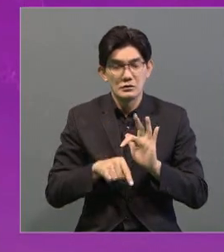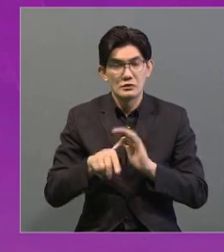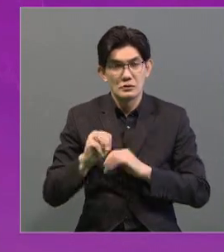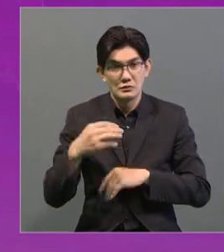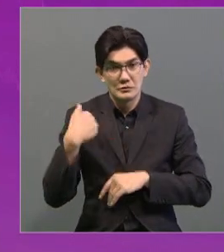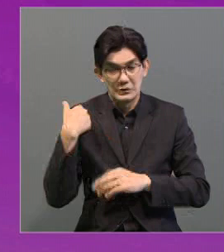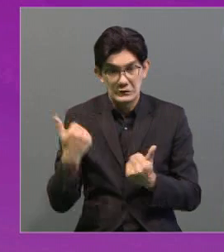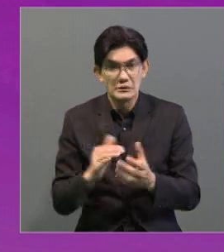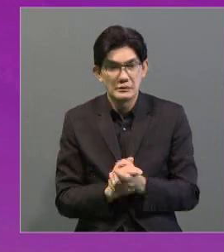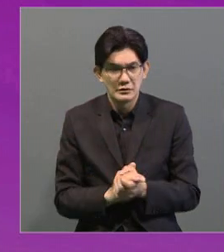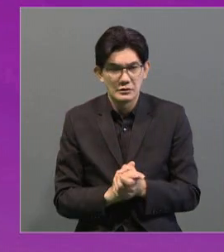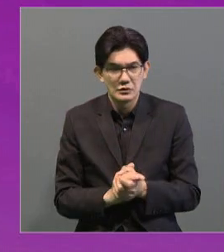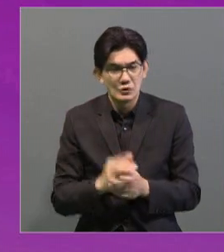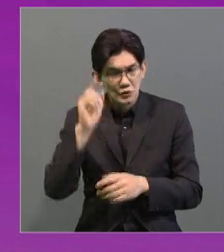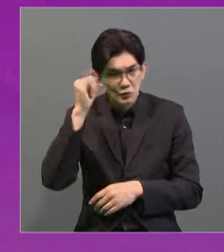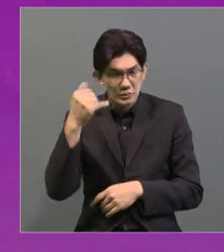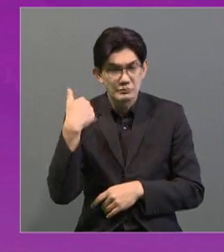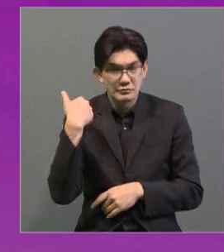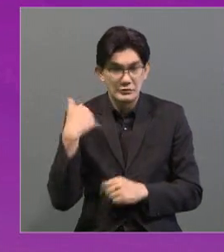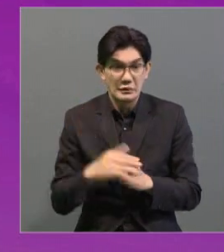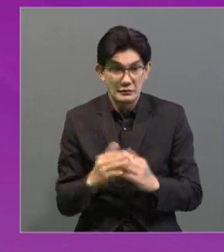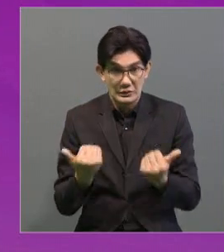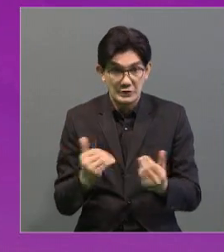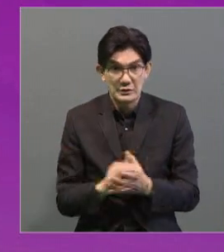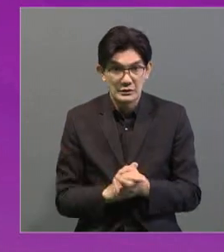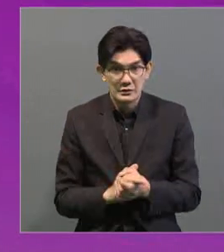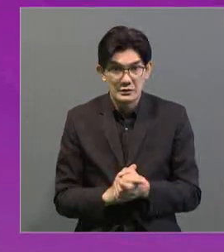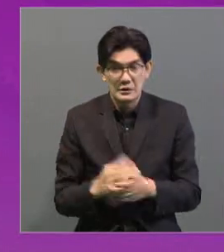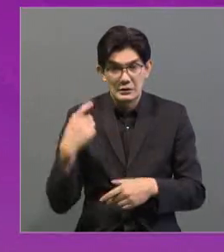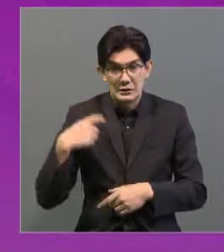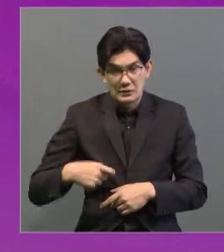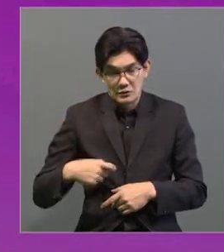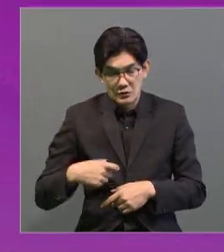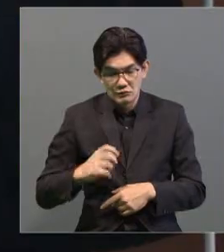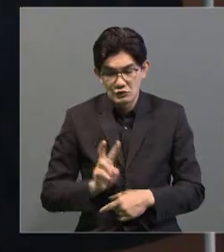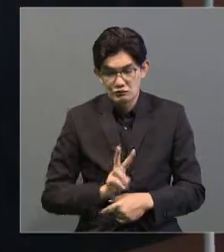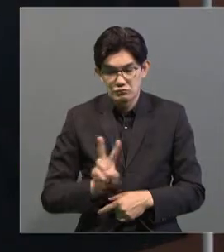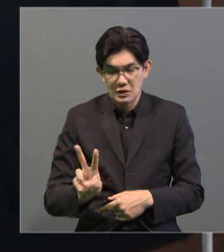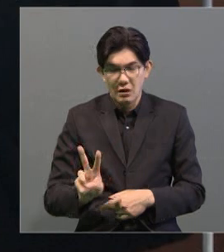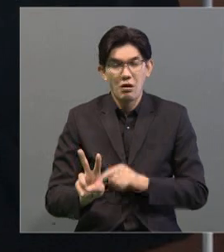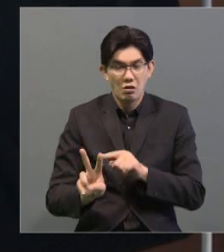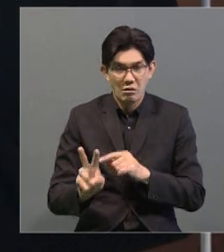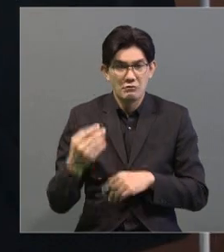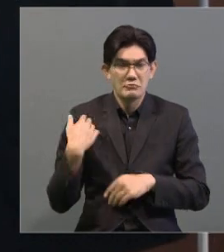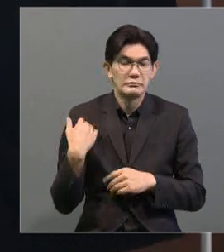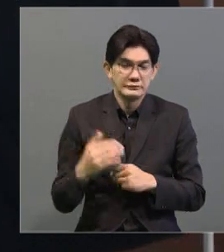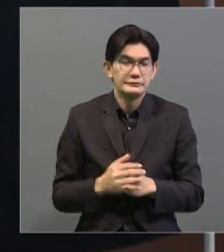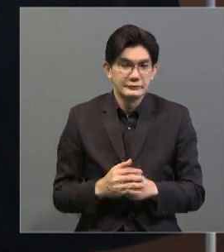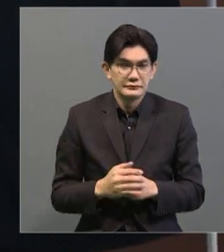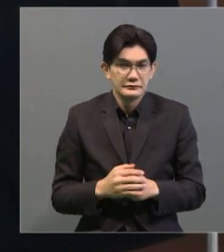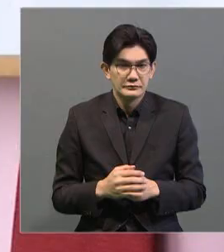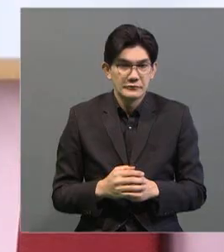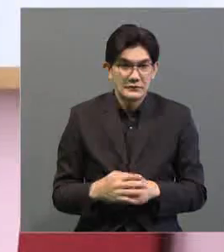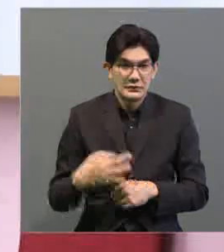ใช่อนุวัฒน์จัดให้ที่หลายๆคนรู้จักเนี่ยค่ะวันนี้นะคะก็พาทนายความนะคะนายรณรงค์แก้วเพชรประธานเครือข่